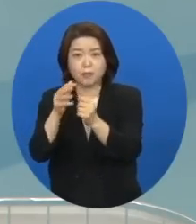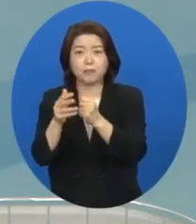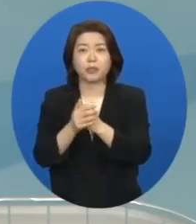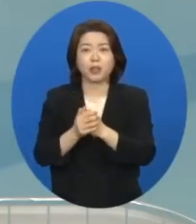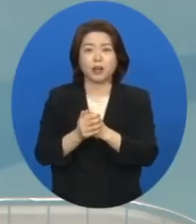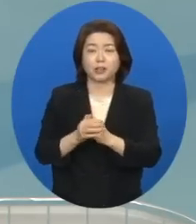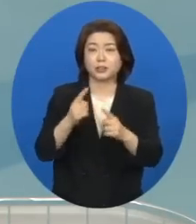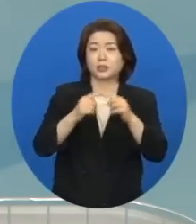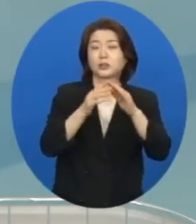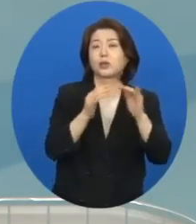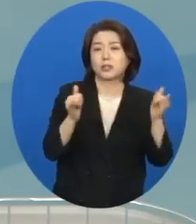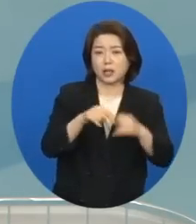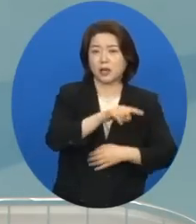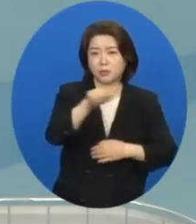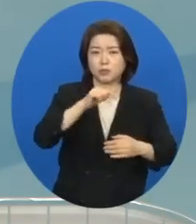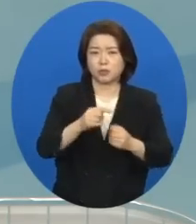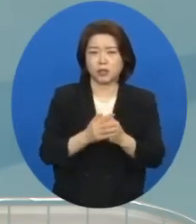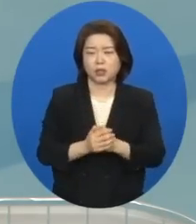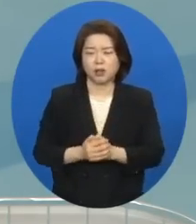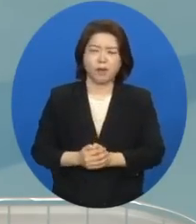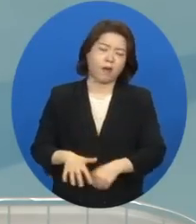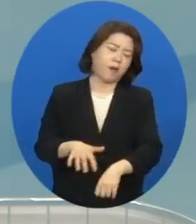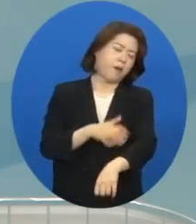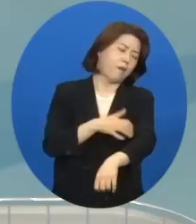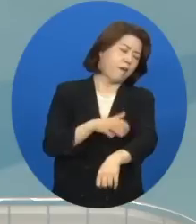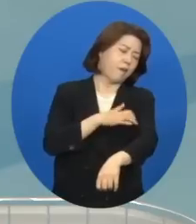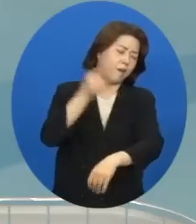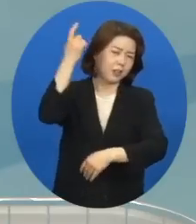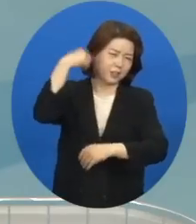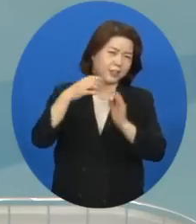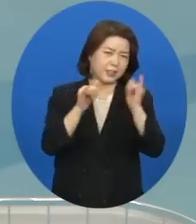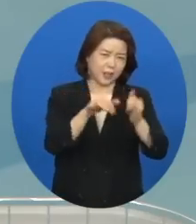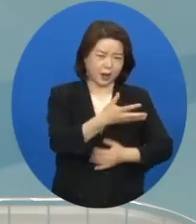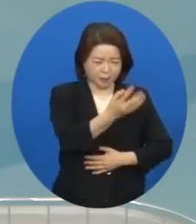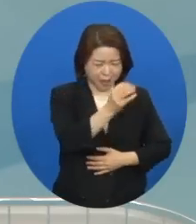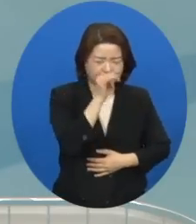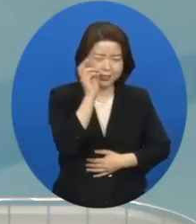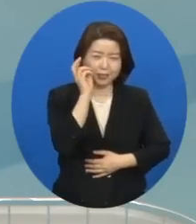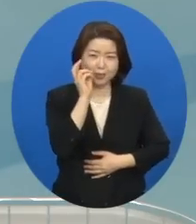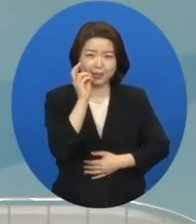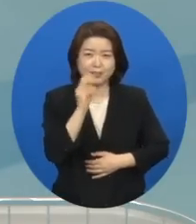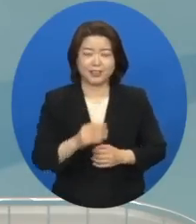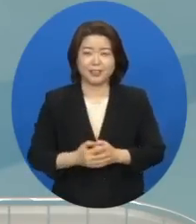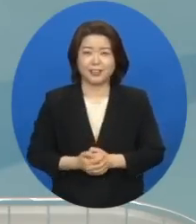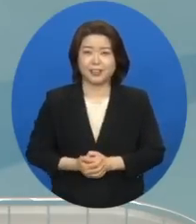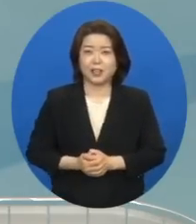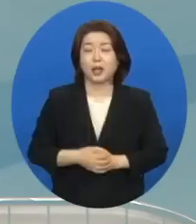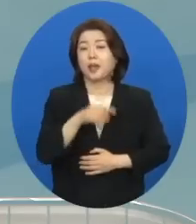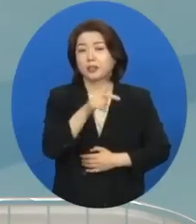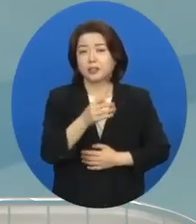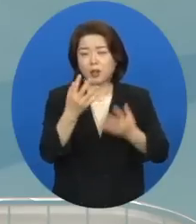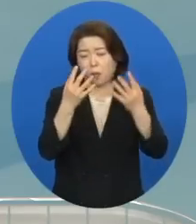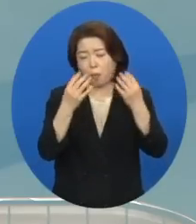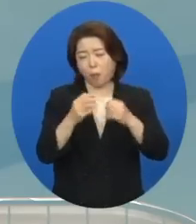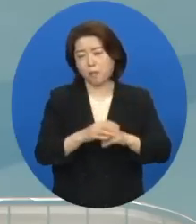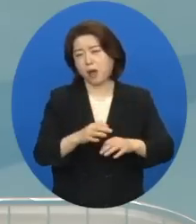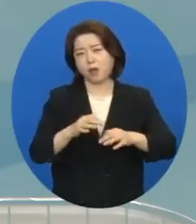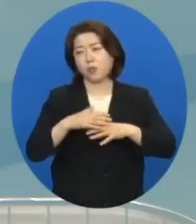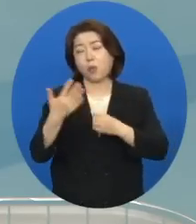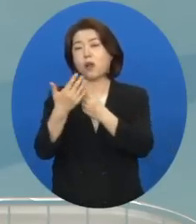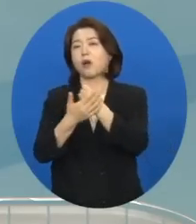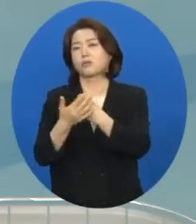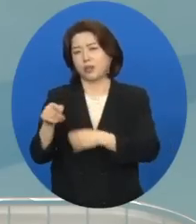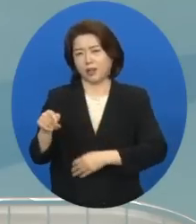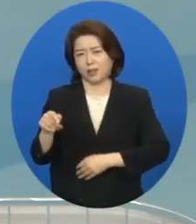사실 교인들 중에는 보통 귀찮게 여겨지지 않는 분들도 있을 겁니다. 그게 얼마나 놀라운